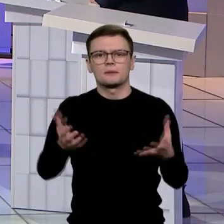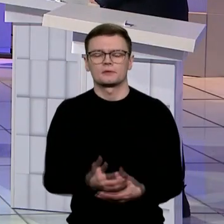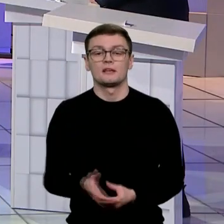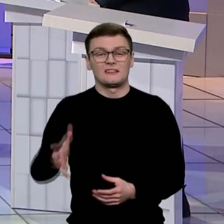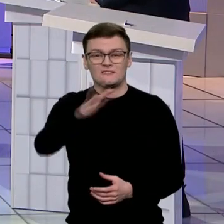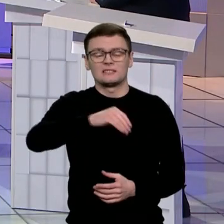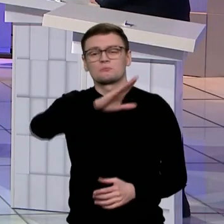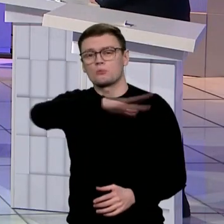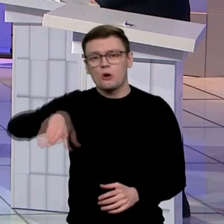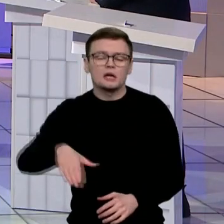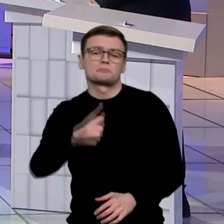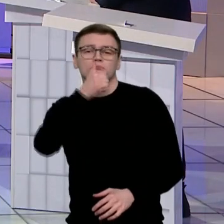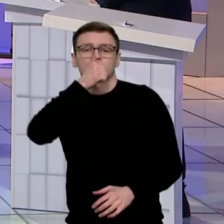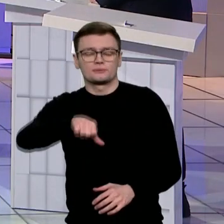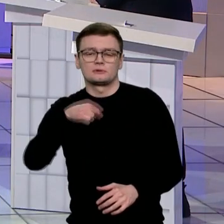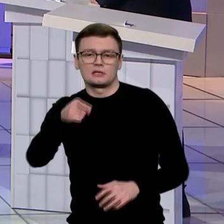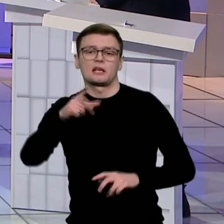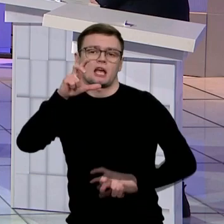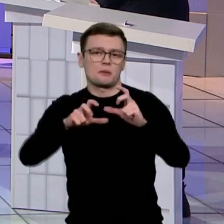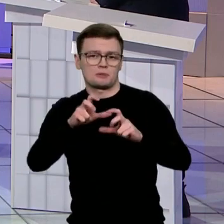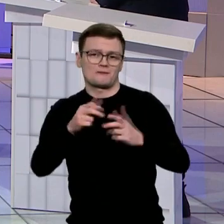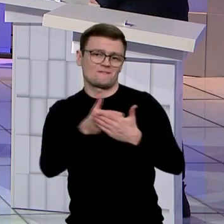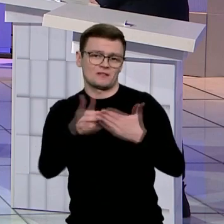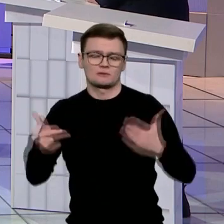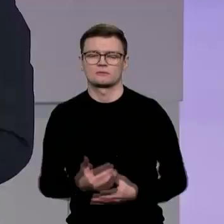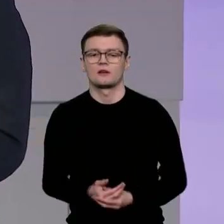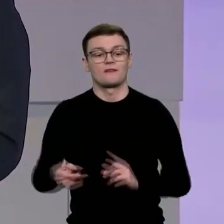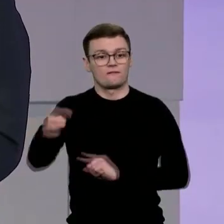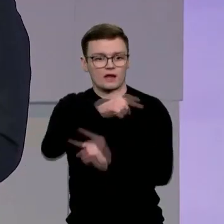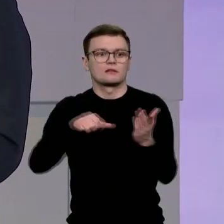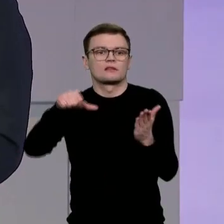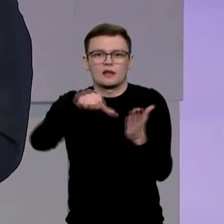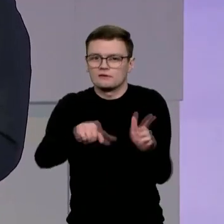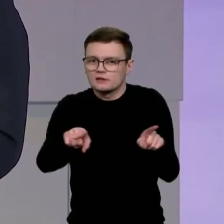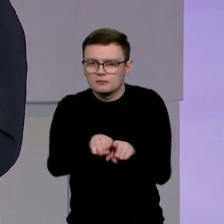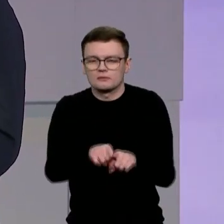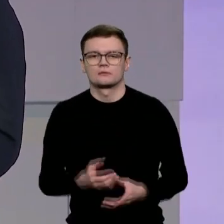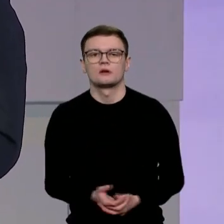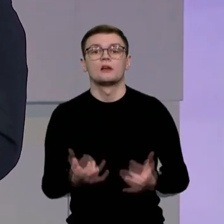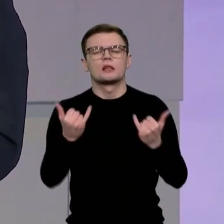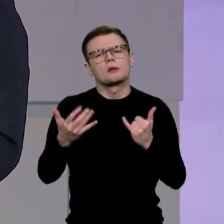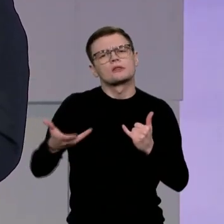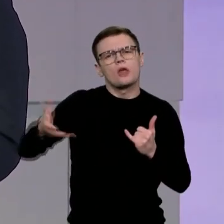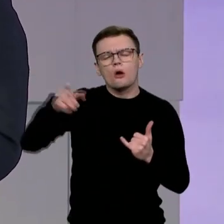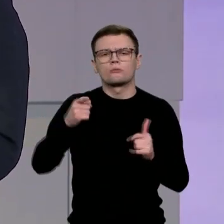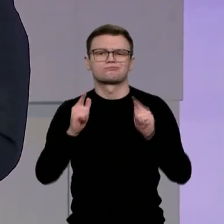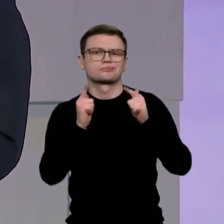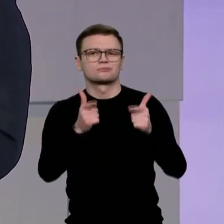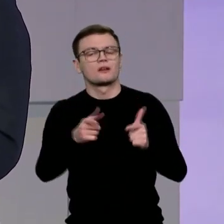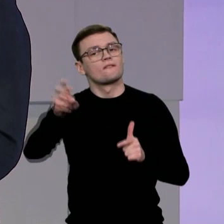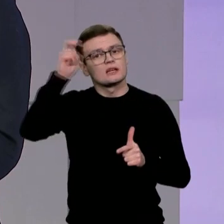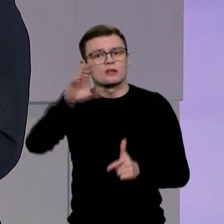gamybos įmonę. Tame dalyvauja verslas. To pasekoje dabar mes turim ženkliai daugiau stojančių į valstybės kolegiją, būtent inžinerijos